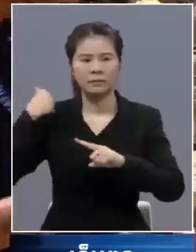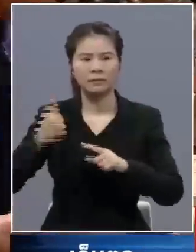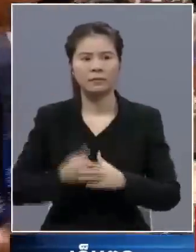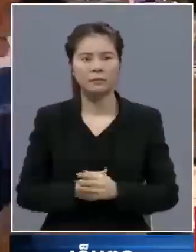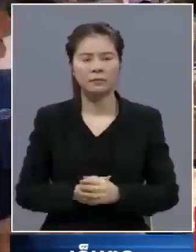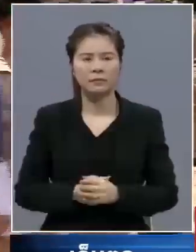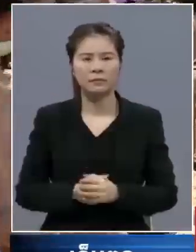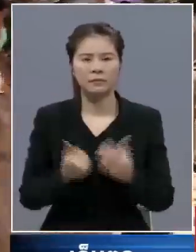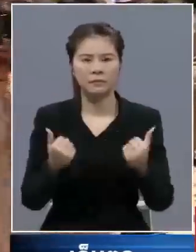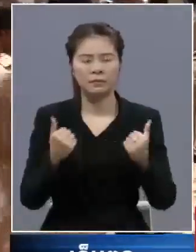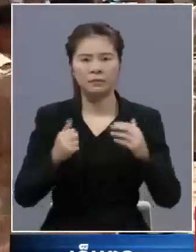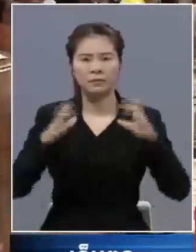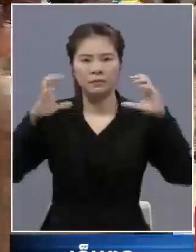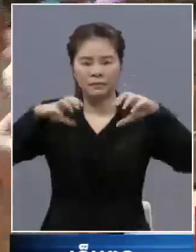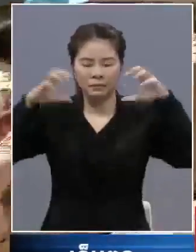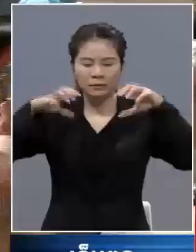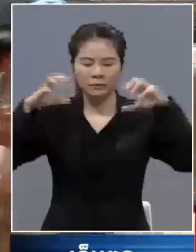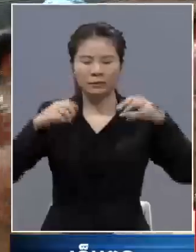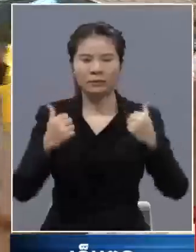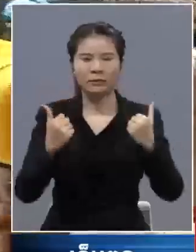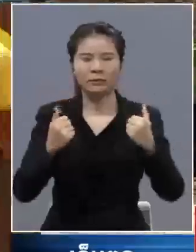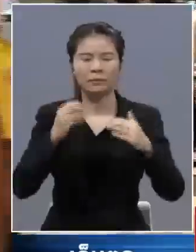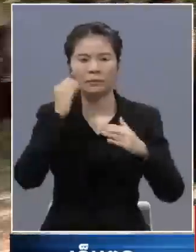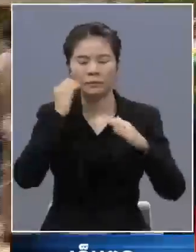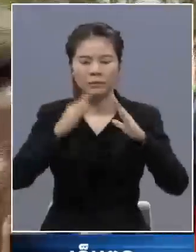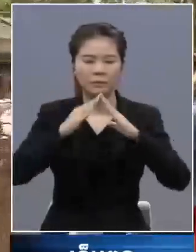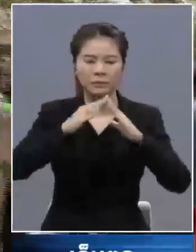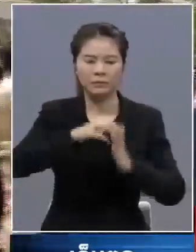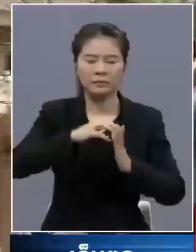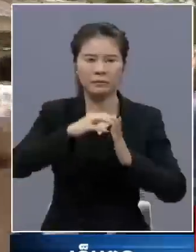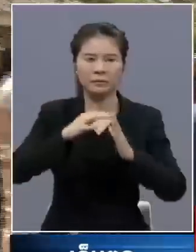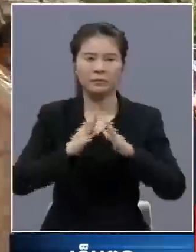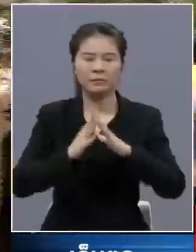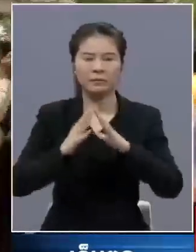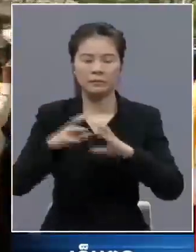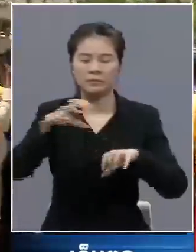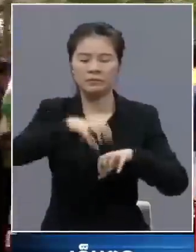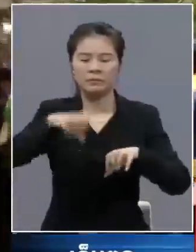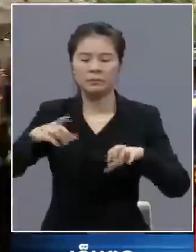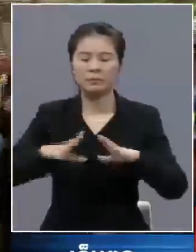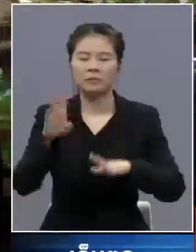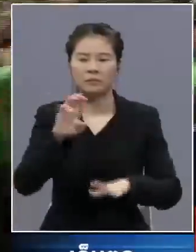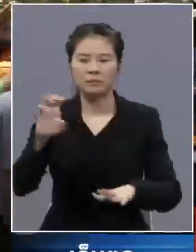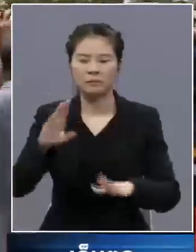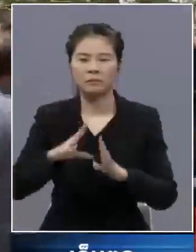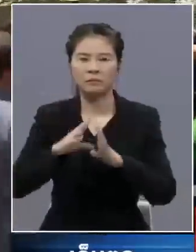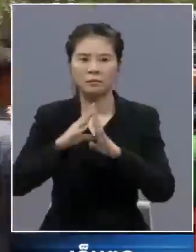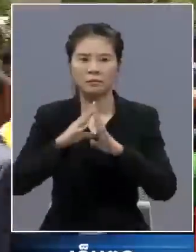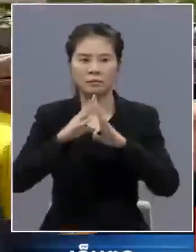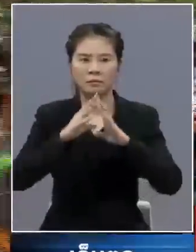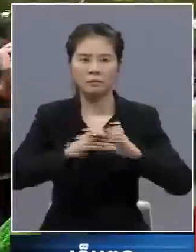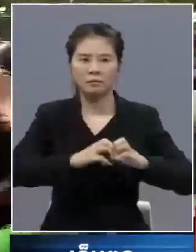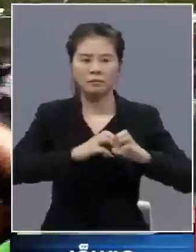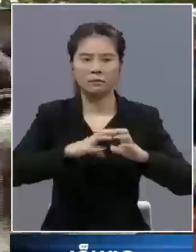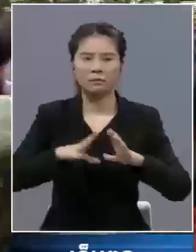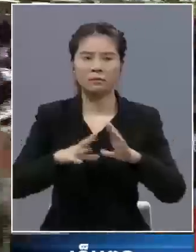ล่าสุดนั้นวาตภัยที่เกิดขึ้นทำให้บ้านเรือนของประชาชนนั้นได้รับผลกระทบไป408หลังคาเรือนครับใน4อำเภอนะครับ